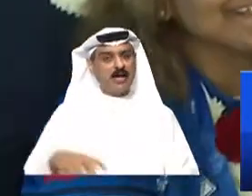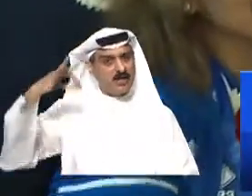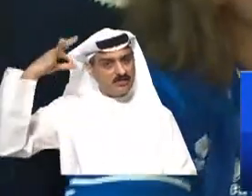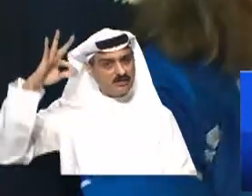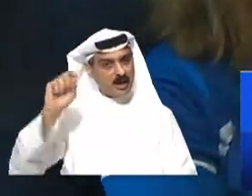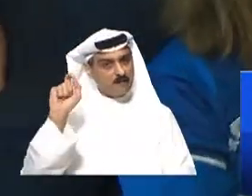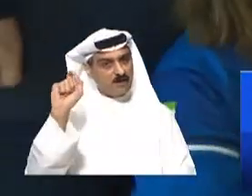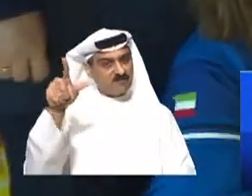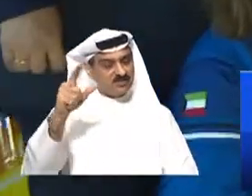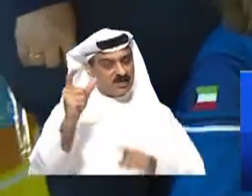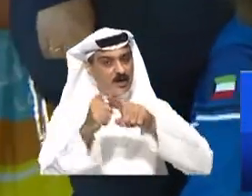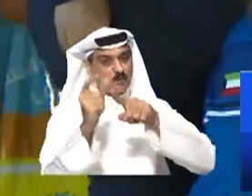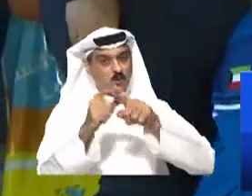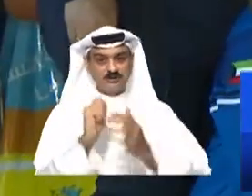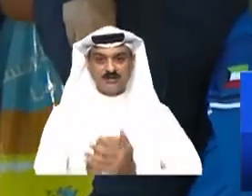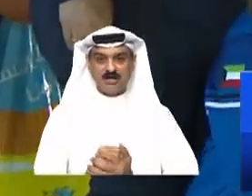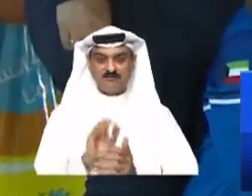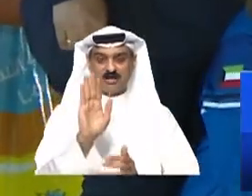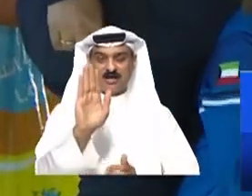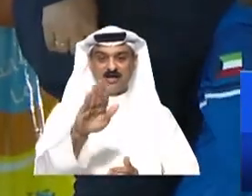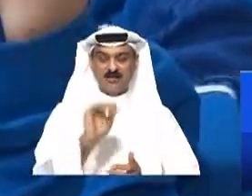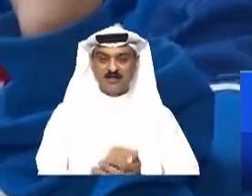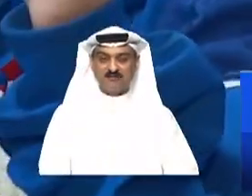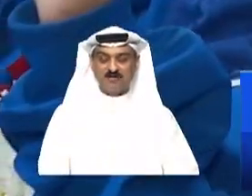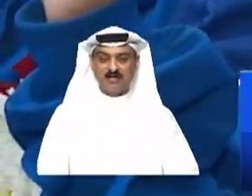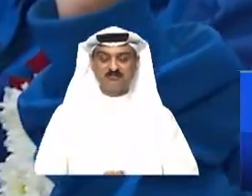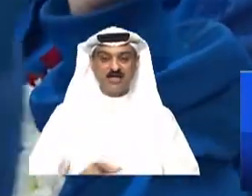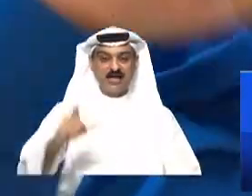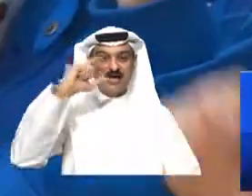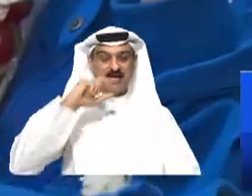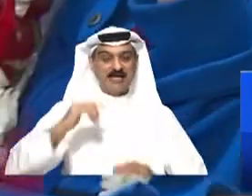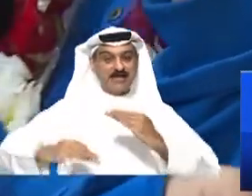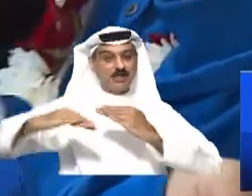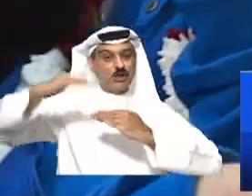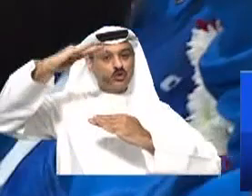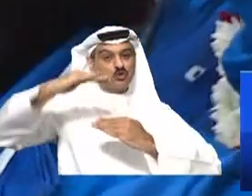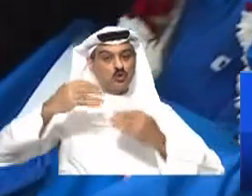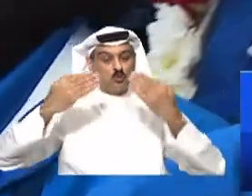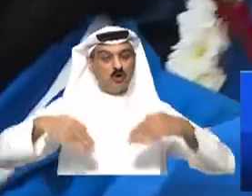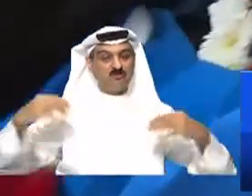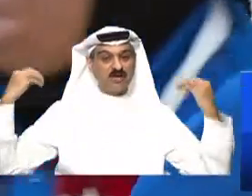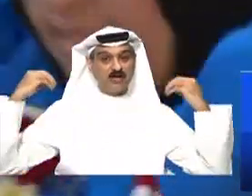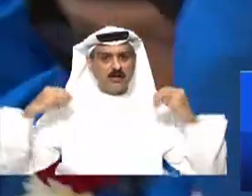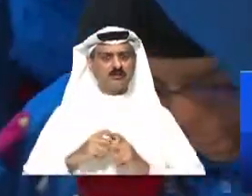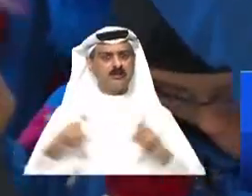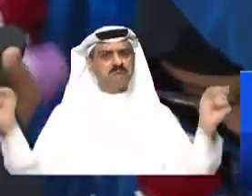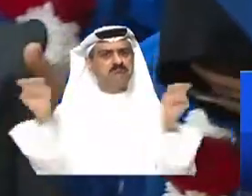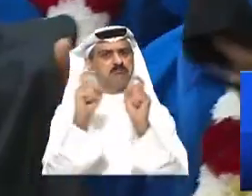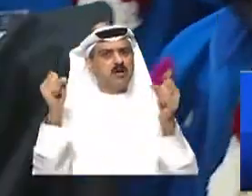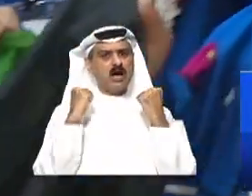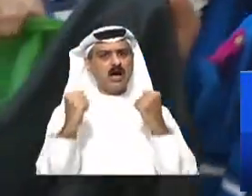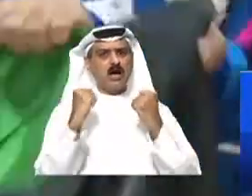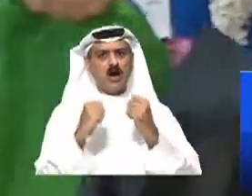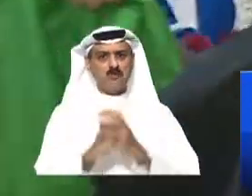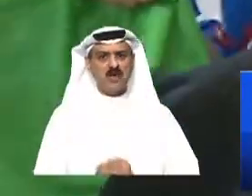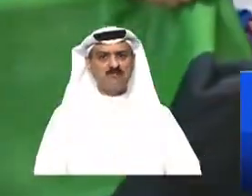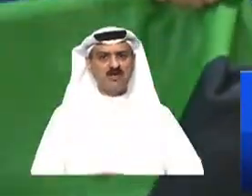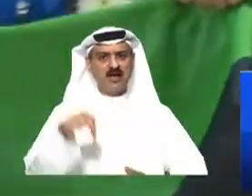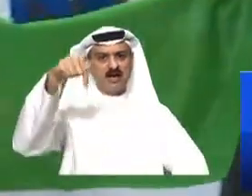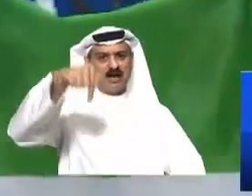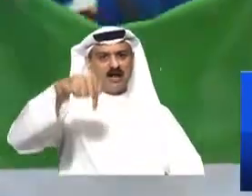لاعبو ولاعبات نادي الطموح الرياضي الكويتي بعدما خاضوا منافسات شديدة اعتلوا من